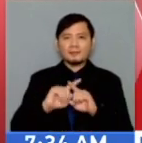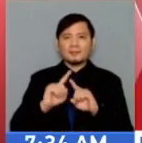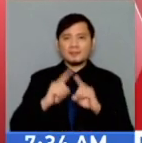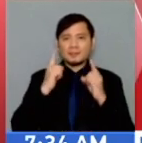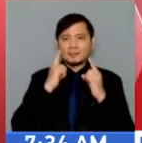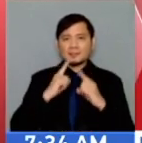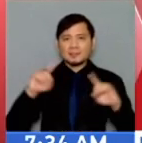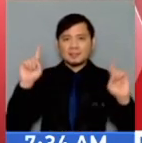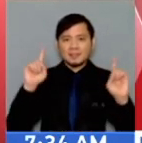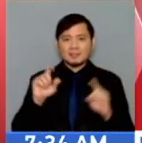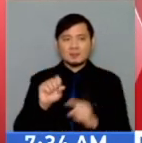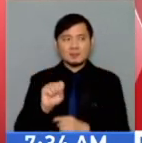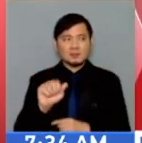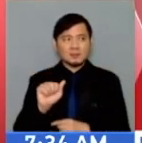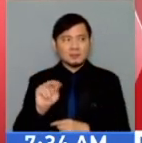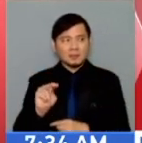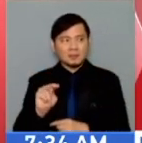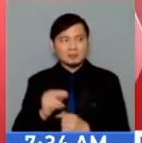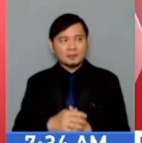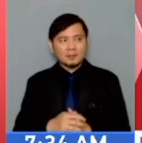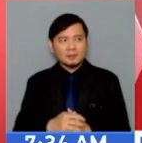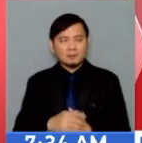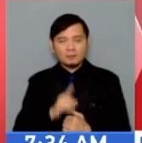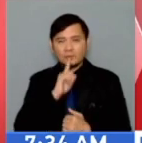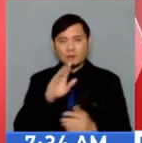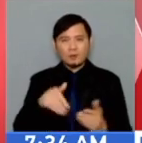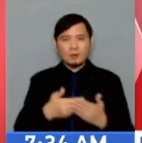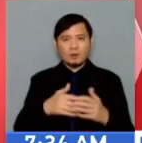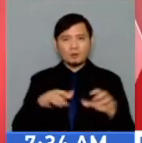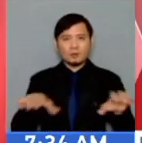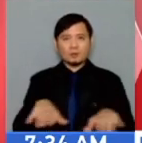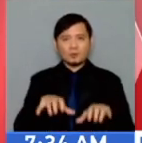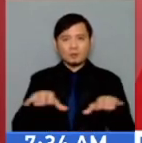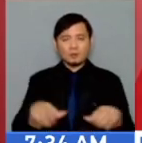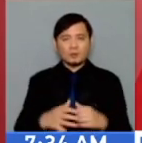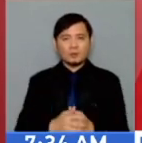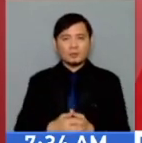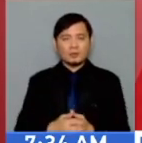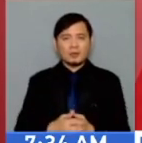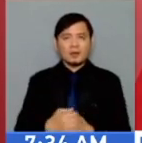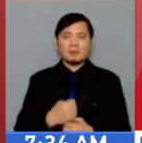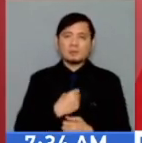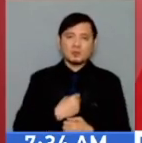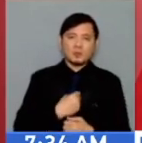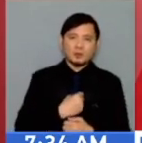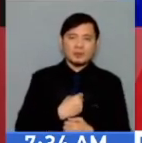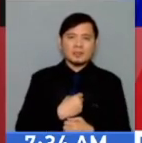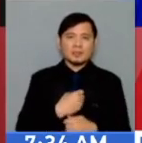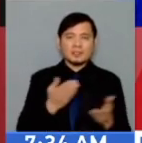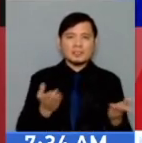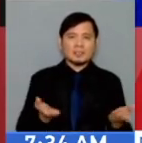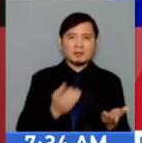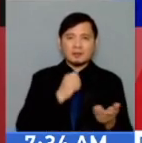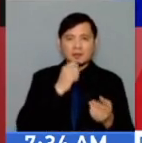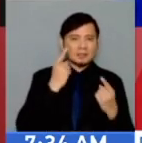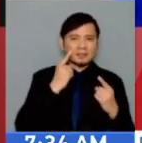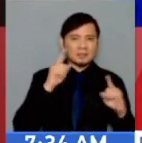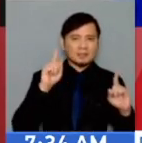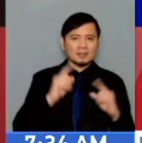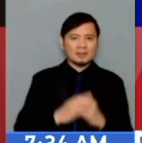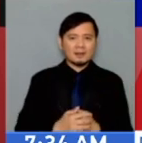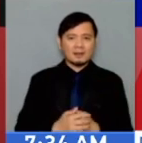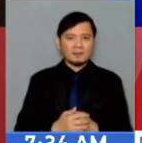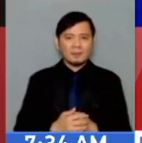sa halos lahat ng ginawa niya, I'm sorry to say, dito, hindi siya naging successful. Kasi hanggang ngayon,